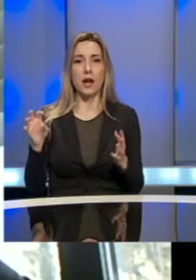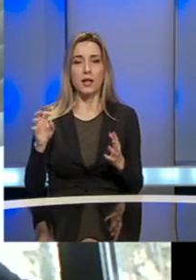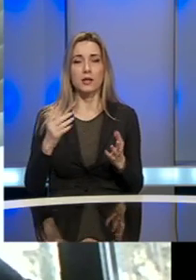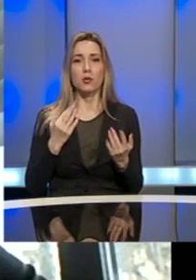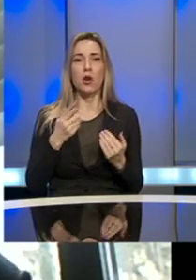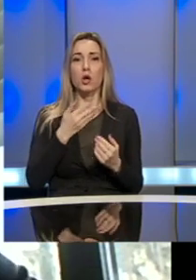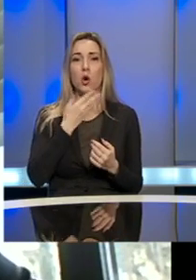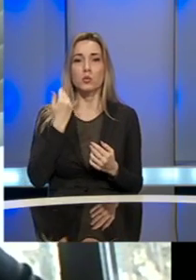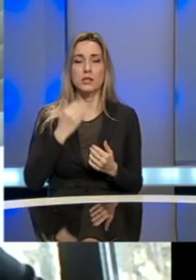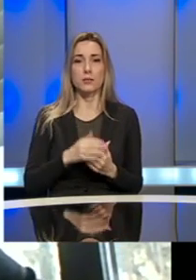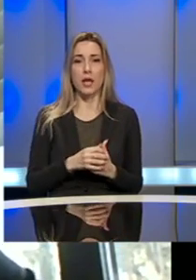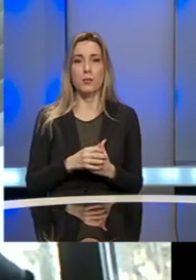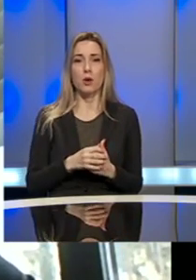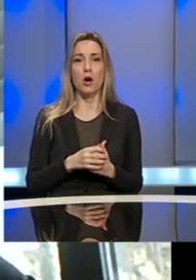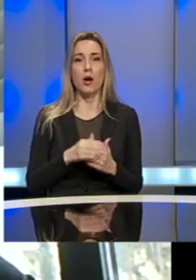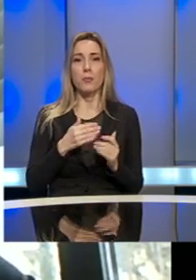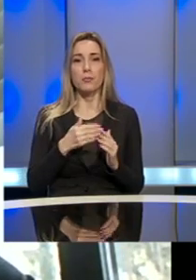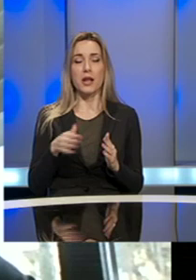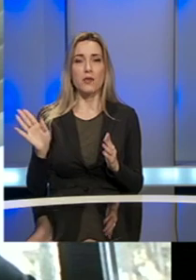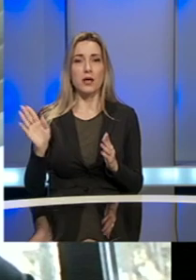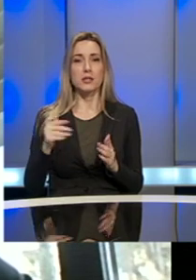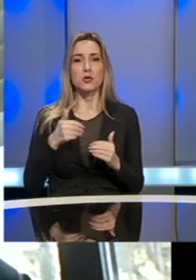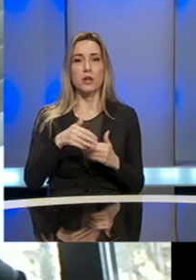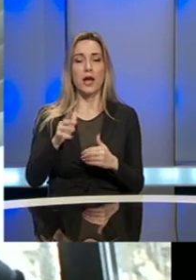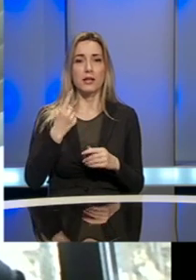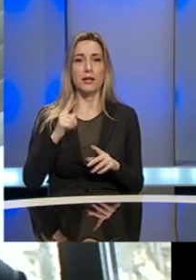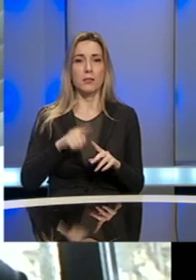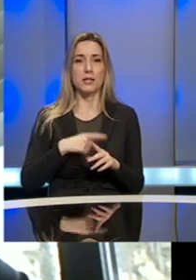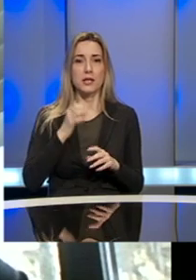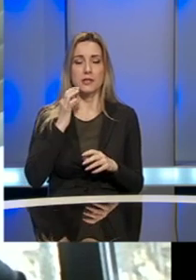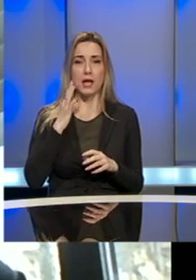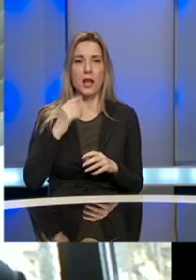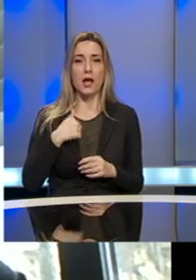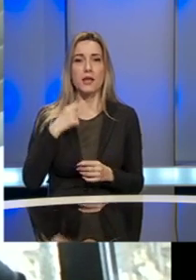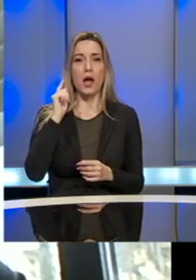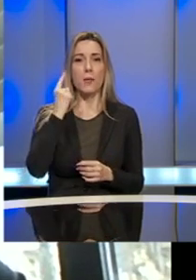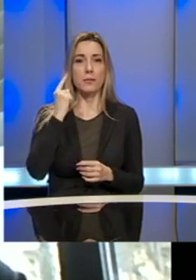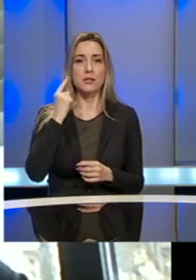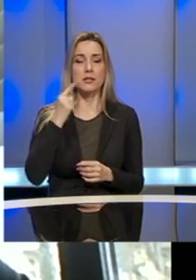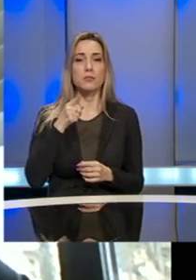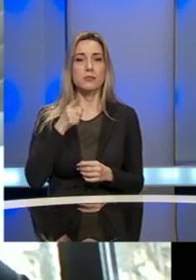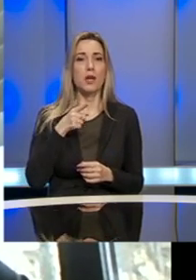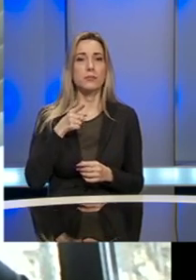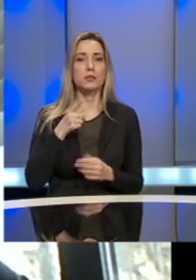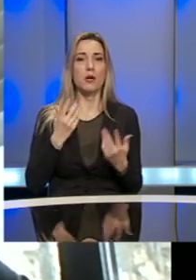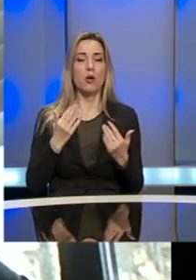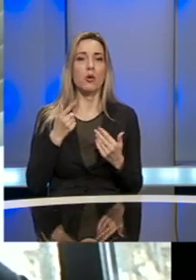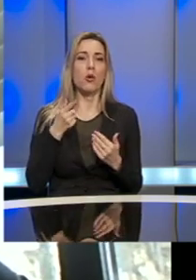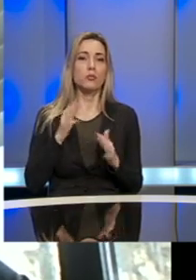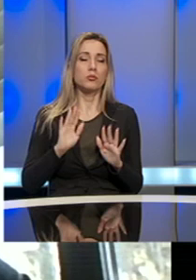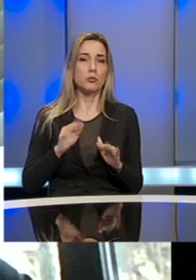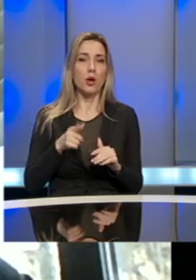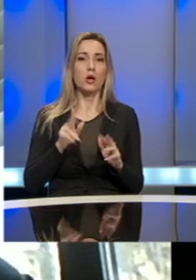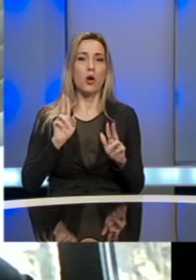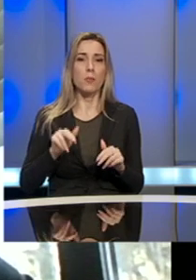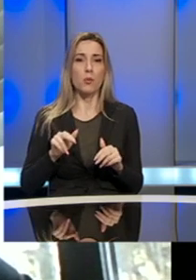ovo uspijemo prevazići u narednih mjesec dana, ja mislim da bi se i koliko toliko mogli